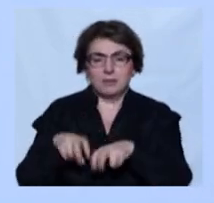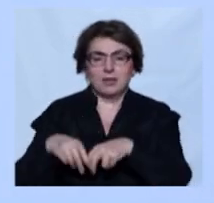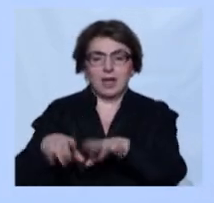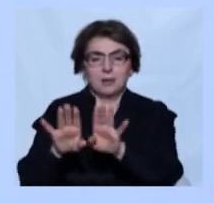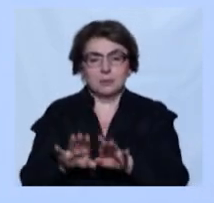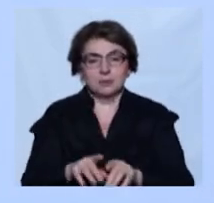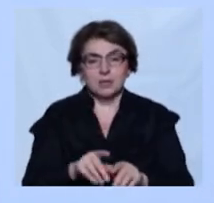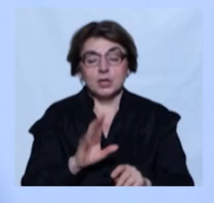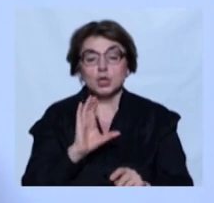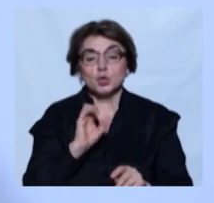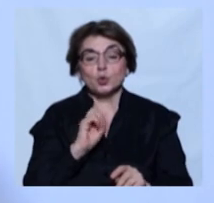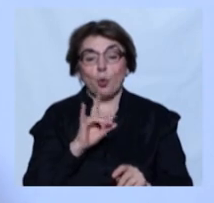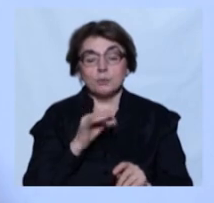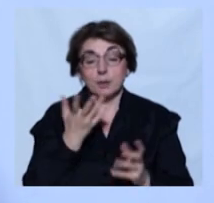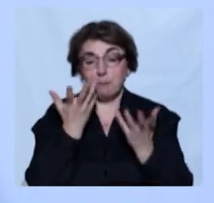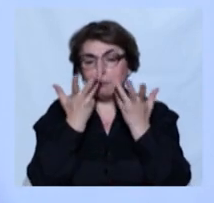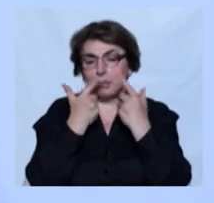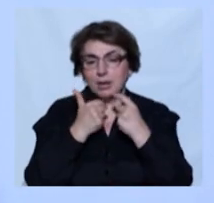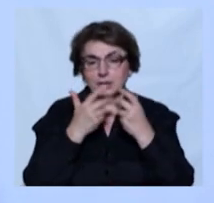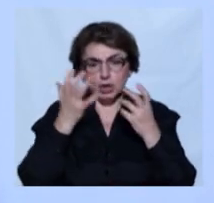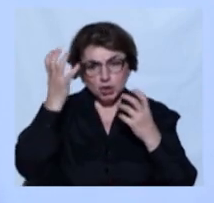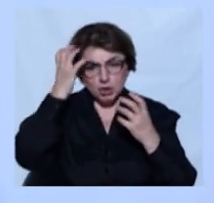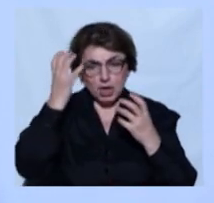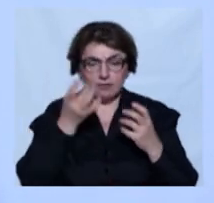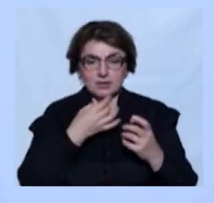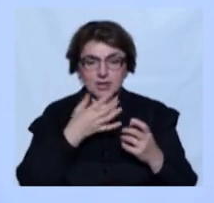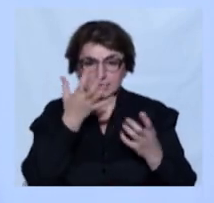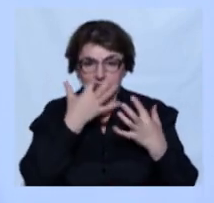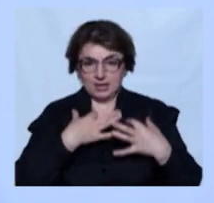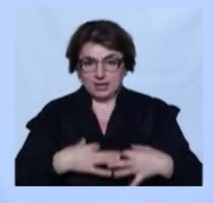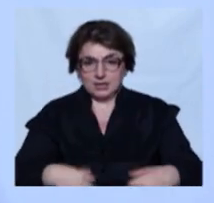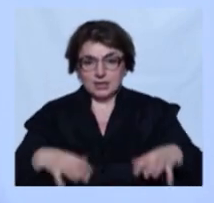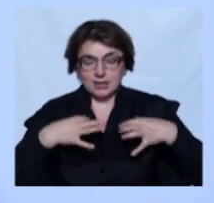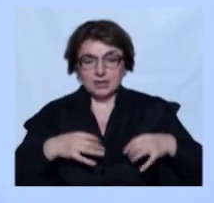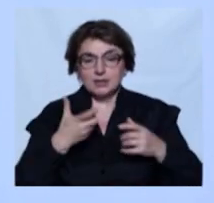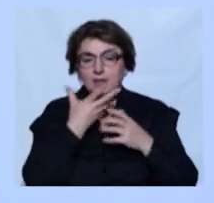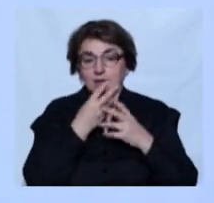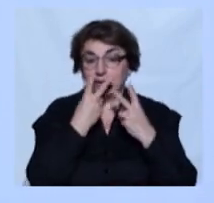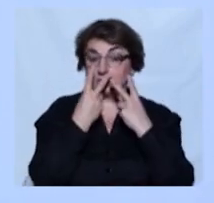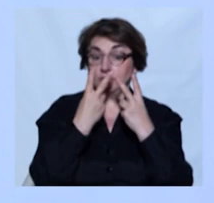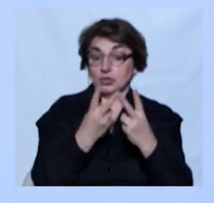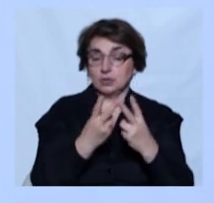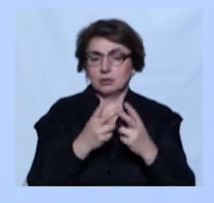იმისა, რომ სკუნს ესეთი შეფერილობა აქვს, აი შავი და თეთრი ზოლები აქვს, ის კარგად ჩანს.